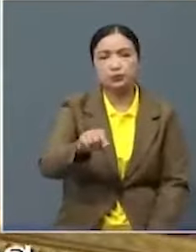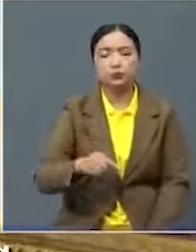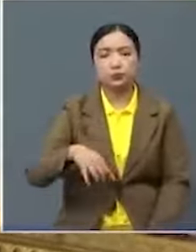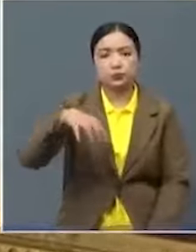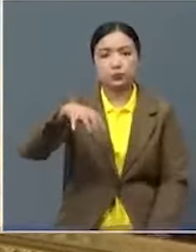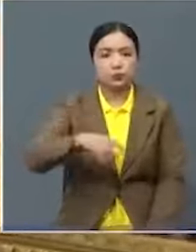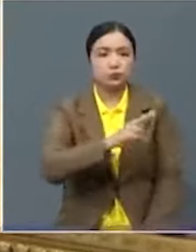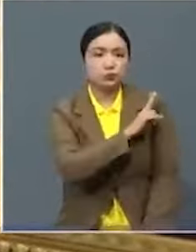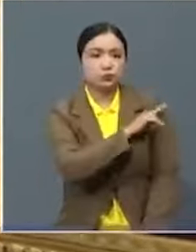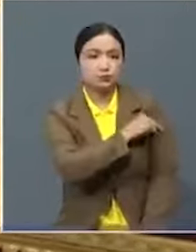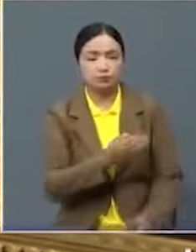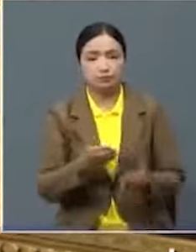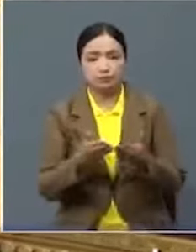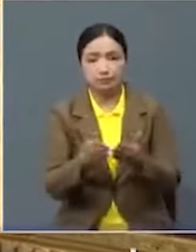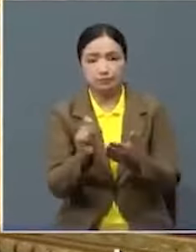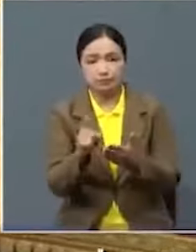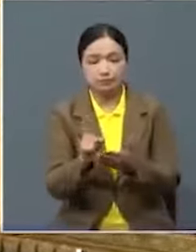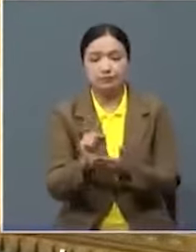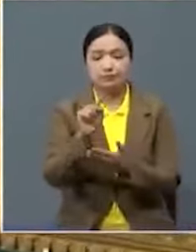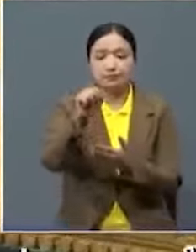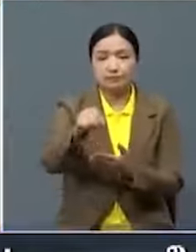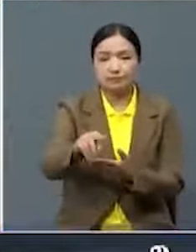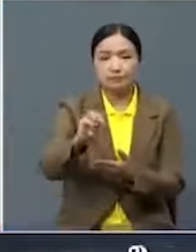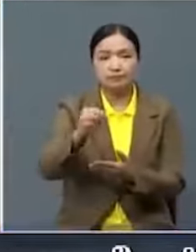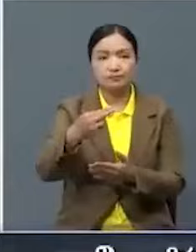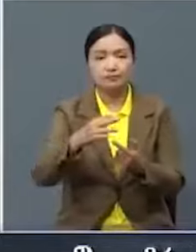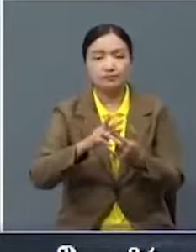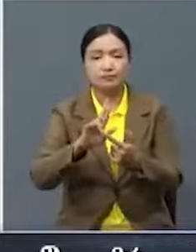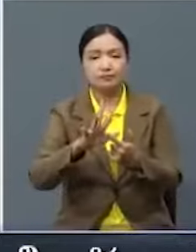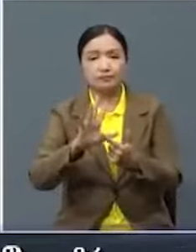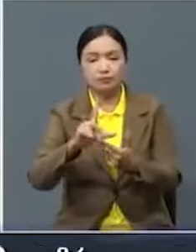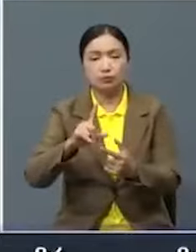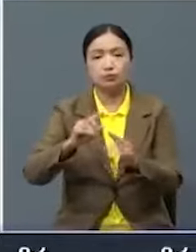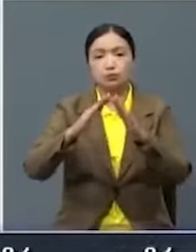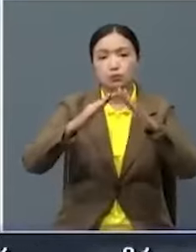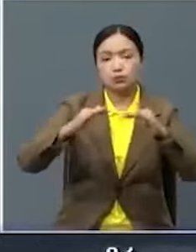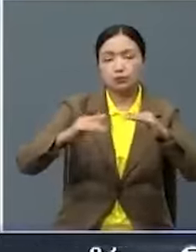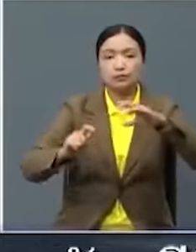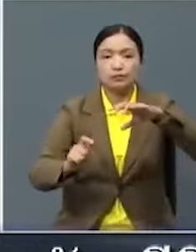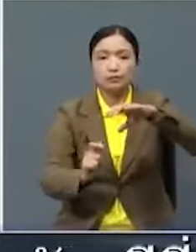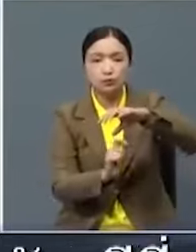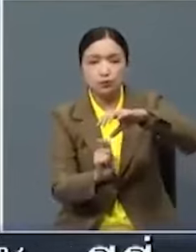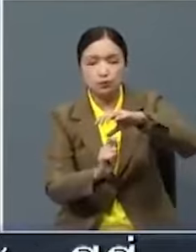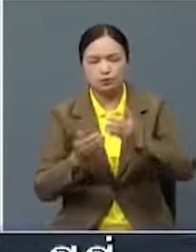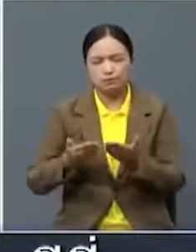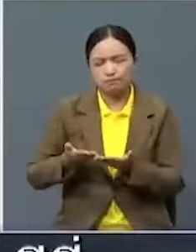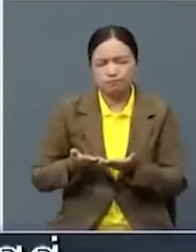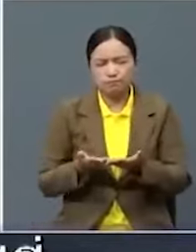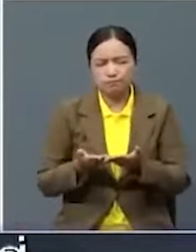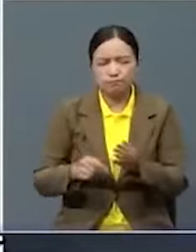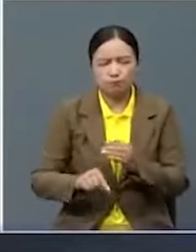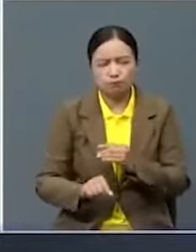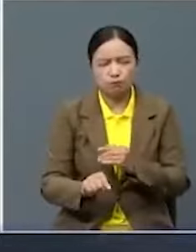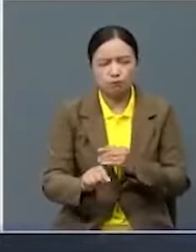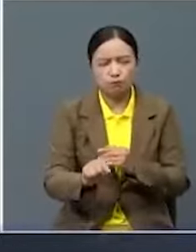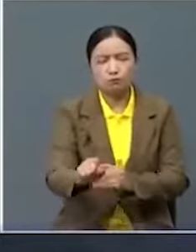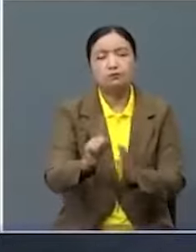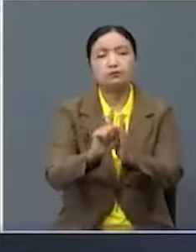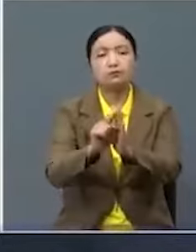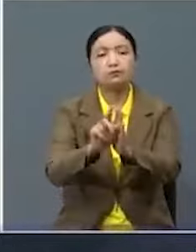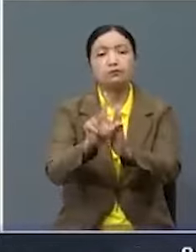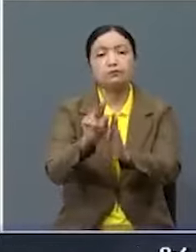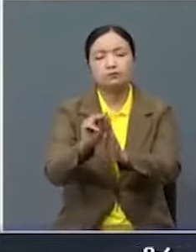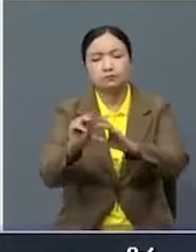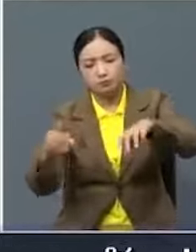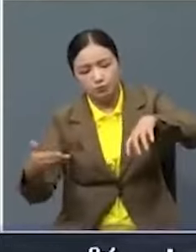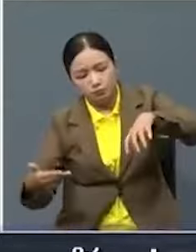งพยาบาลศิริราชท่ามหาราชท่าช้างวัดระฆังโคสิตารามโดยใช้เวลาประมาณ30นาทีจึงจะเข้า